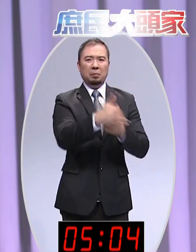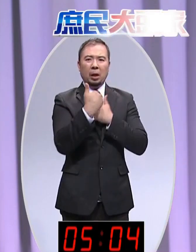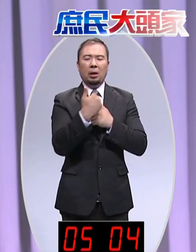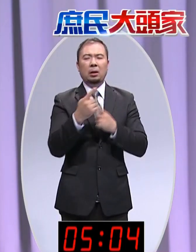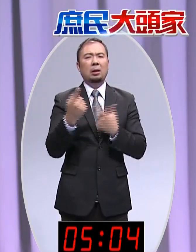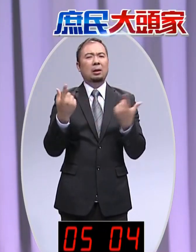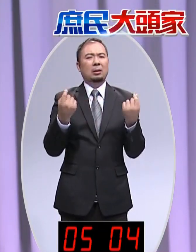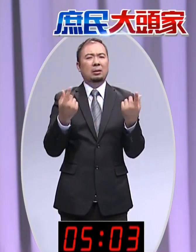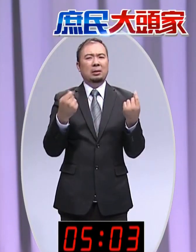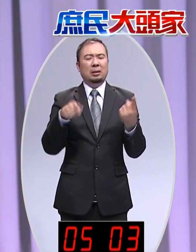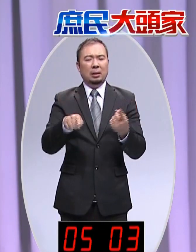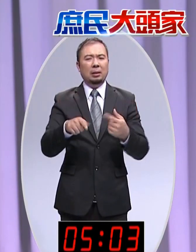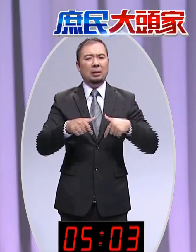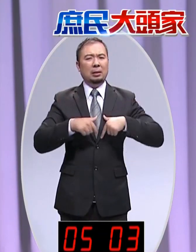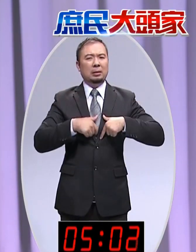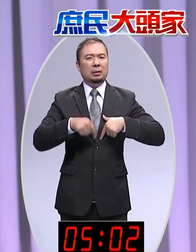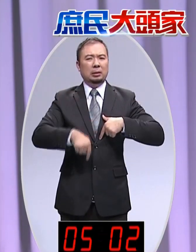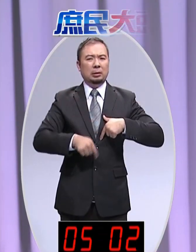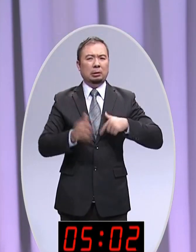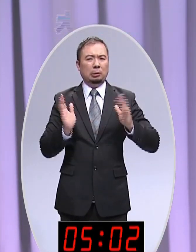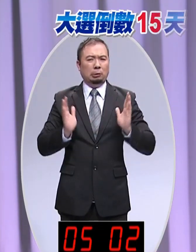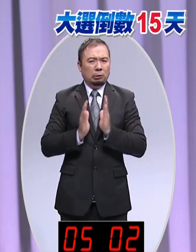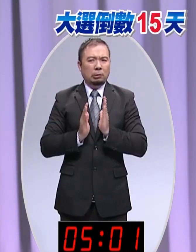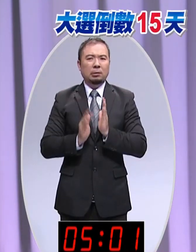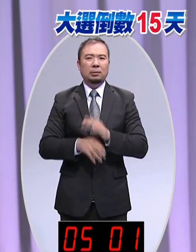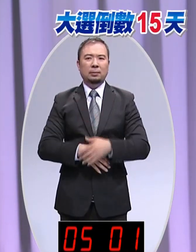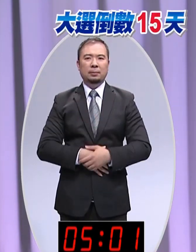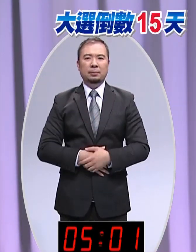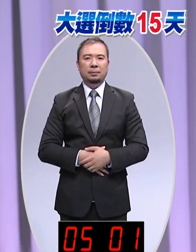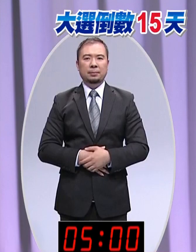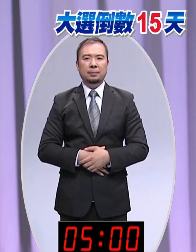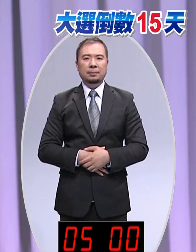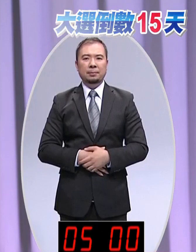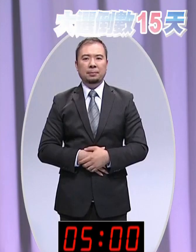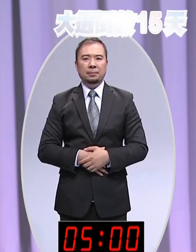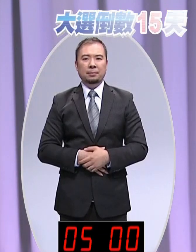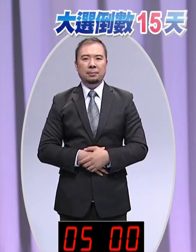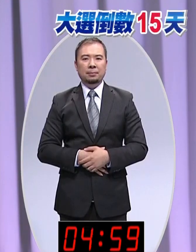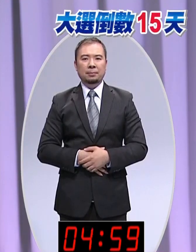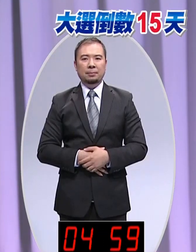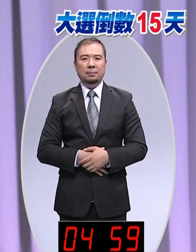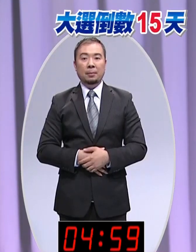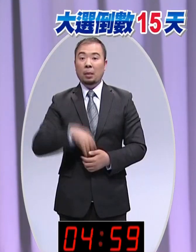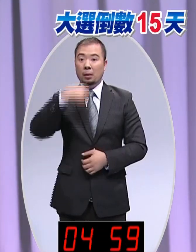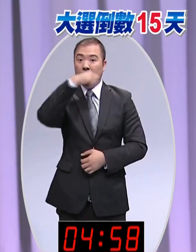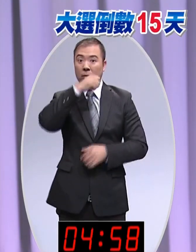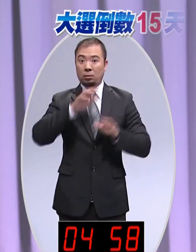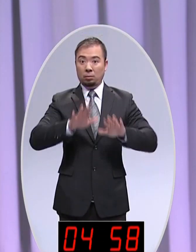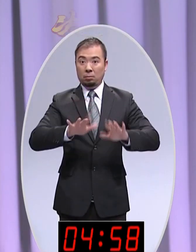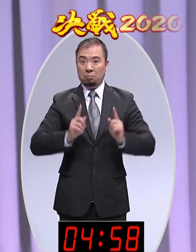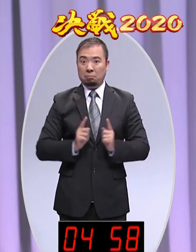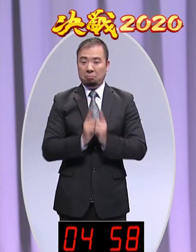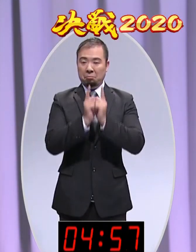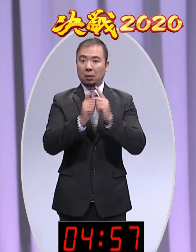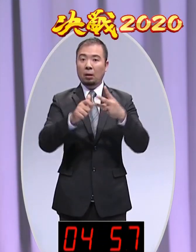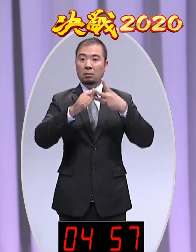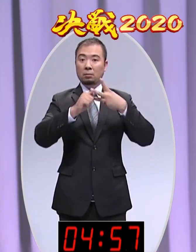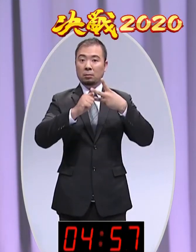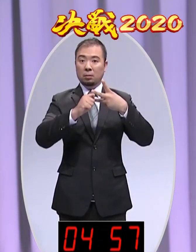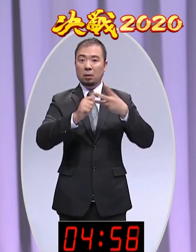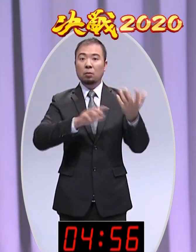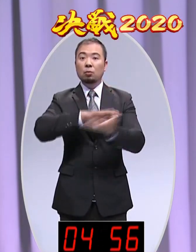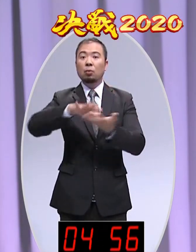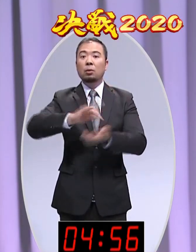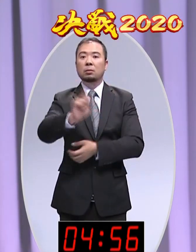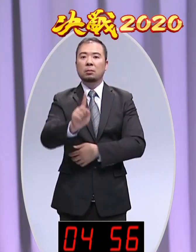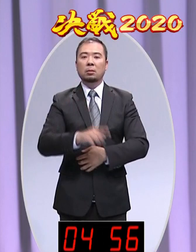量。坦白讲，台湾今天所面临的第三个乱就是改革的